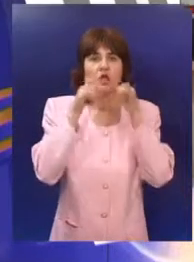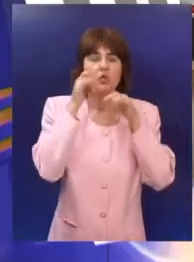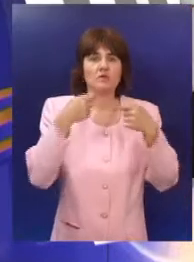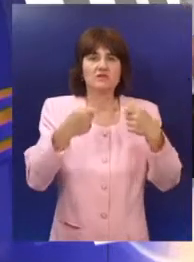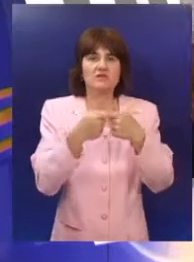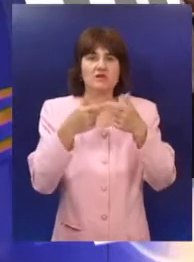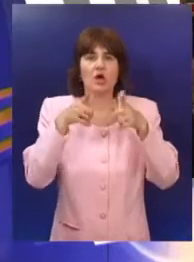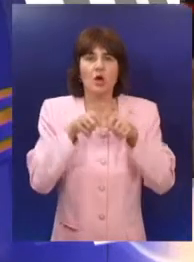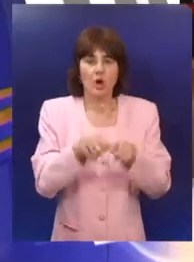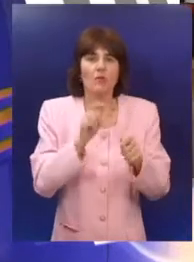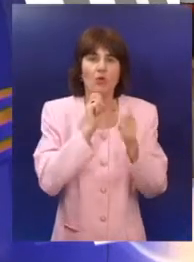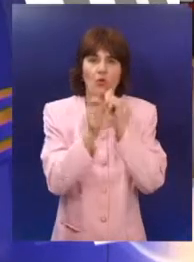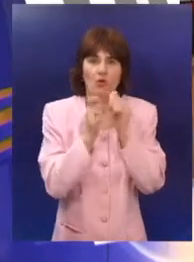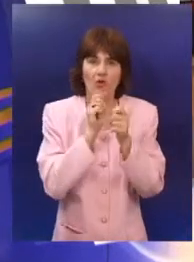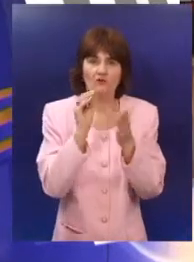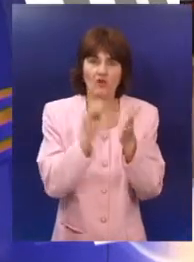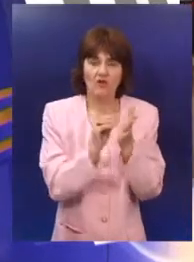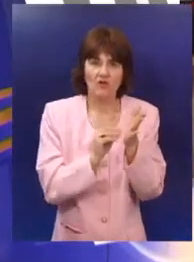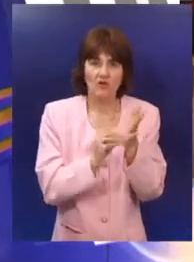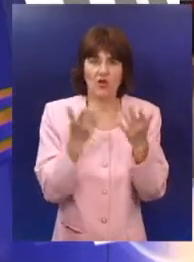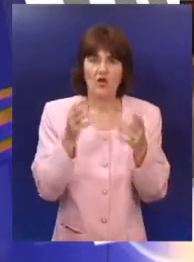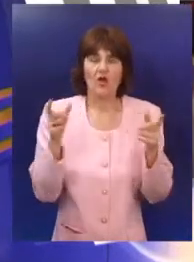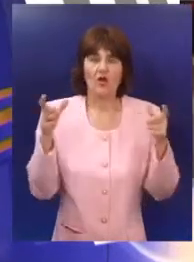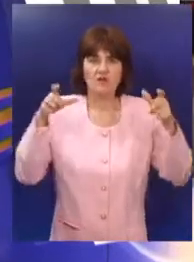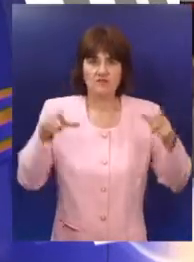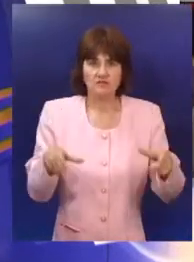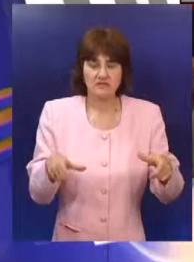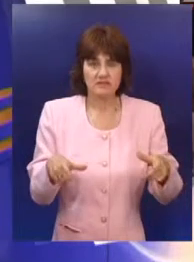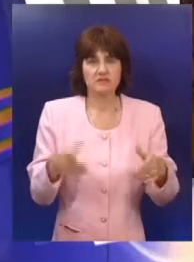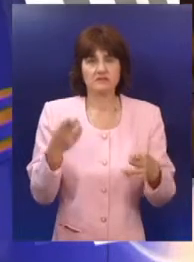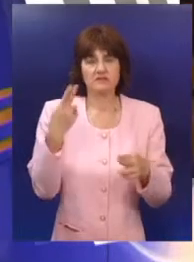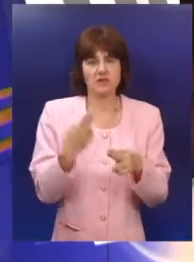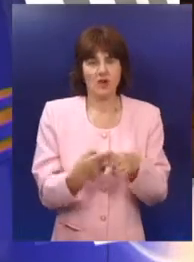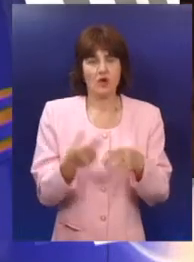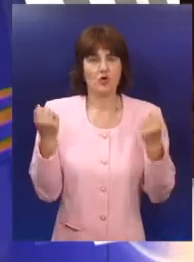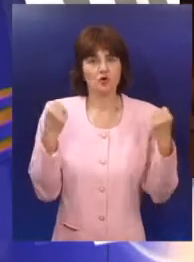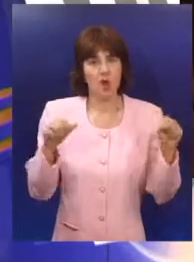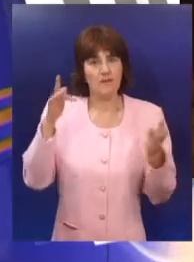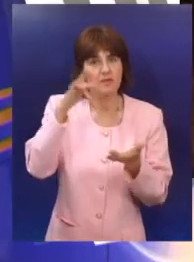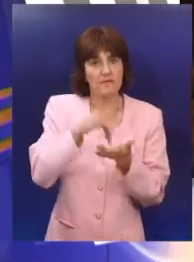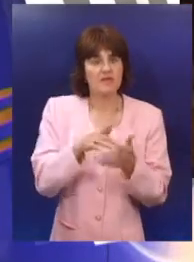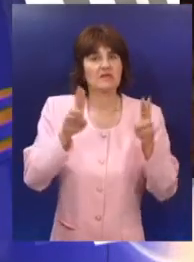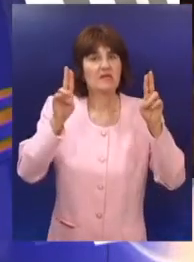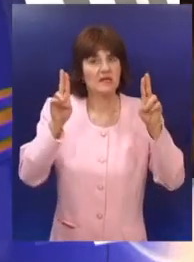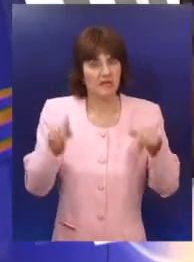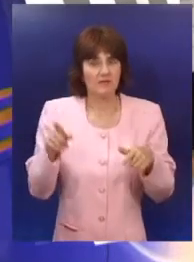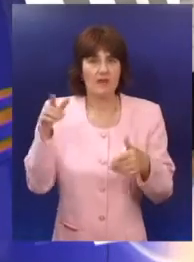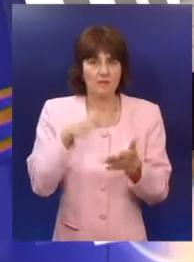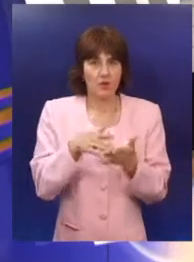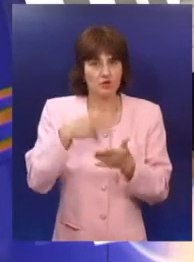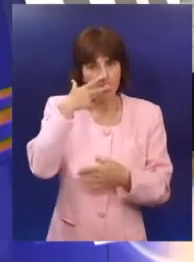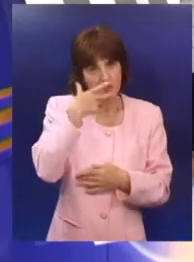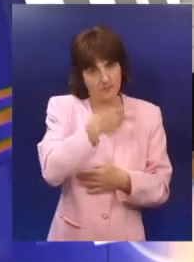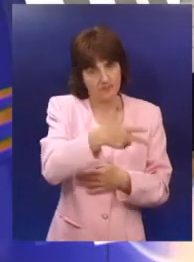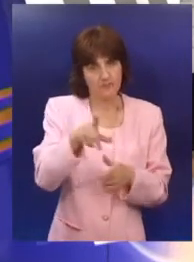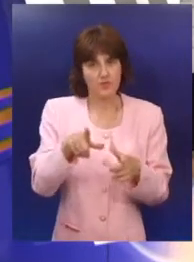agencija Subotica Transa ima ugovoren prevoz za svoje turiste ka ovoj destinaciji. Dešava se da ima slobodnih mesta, a sve to možete